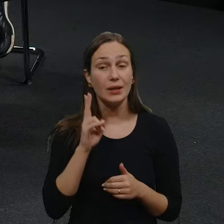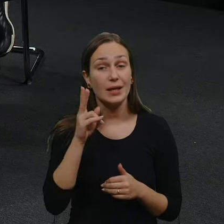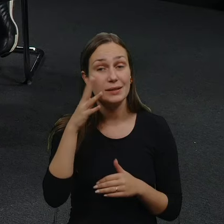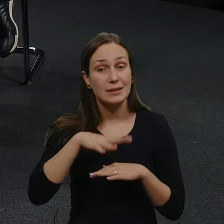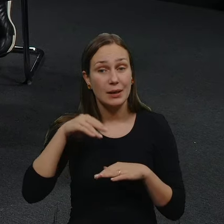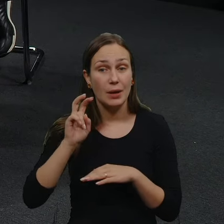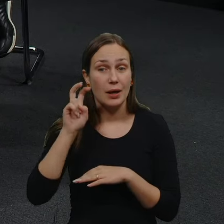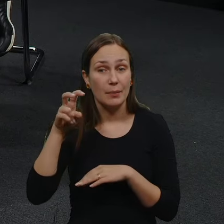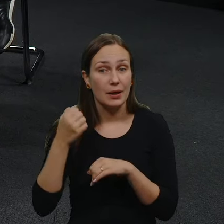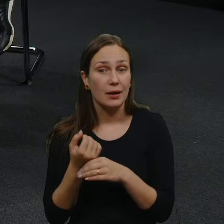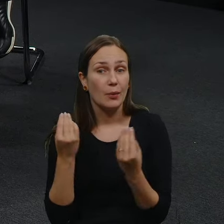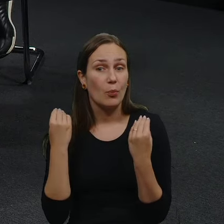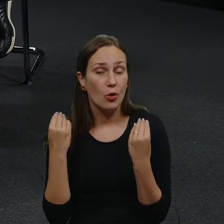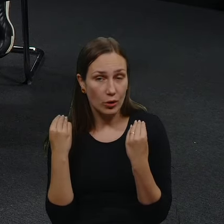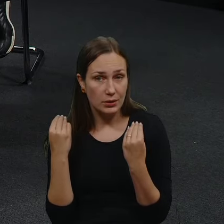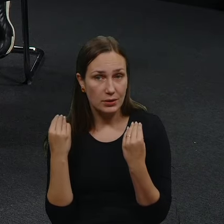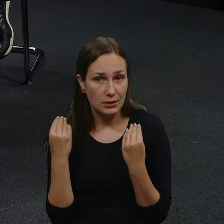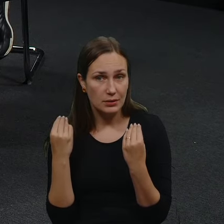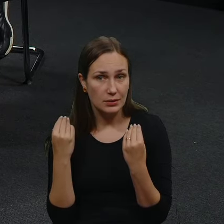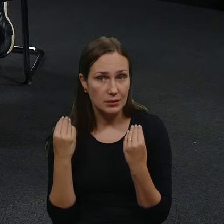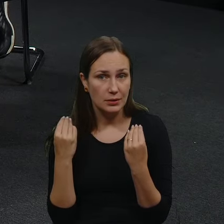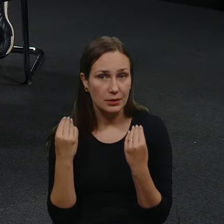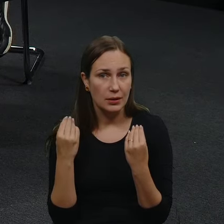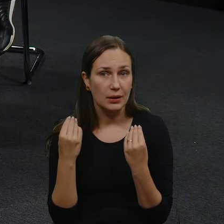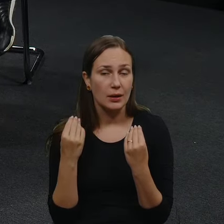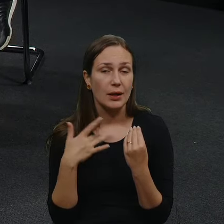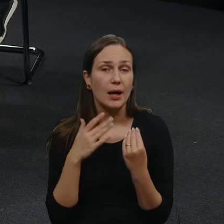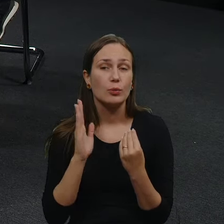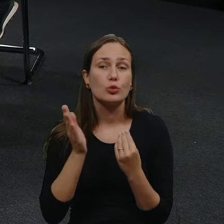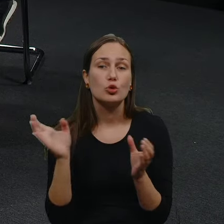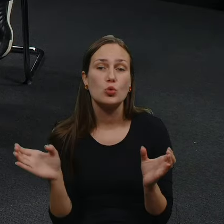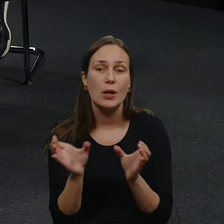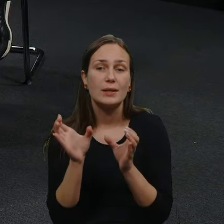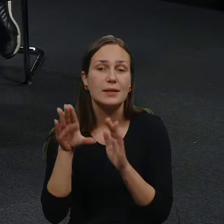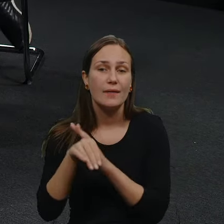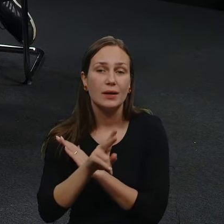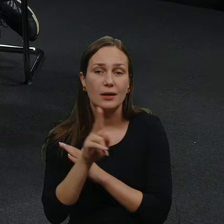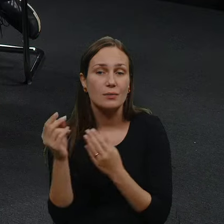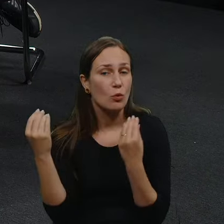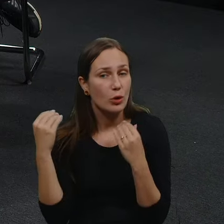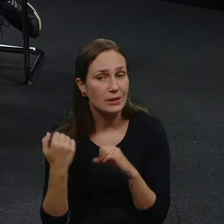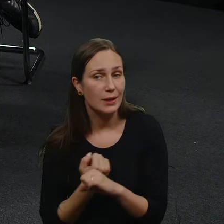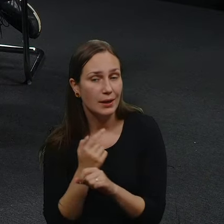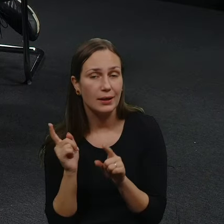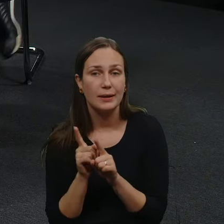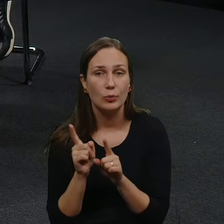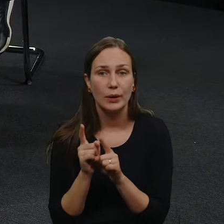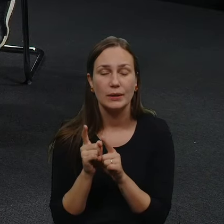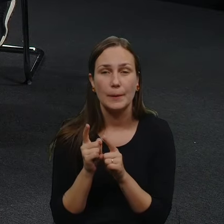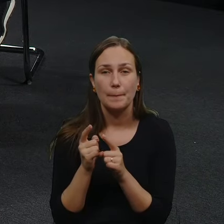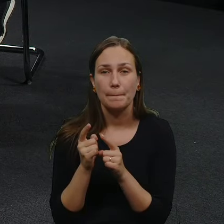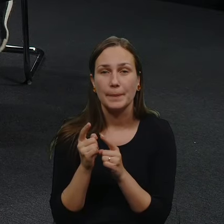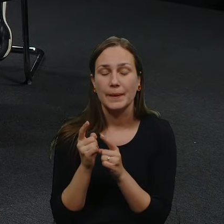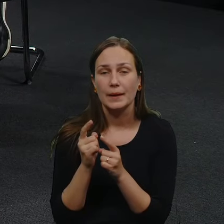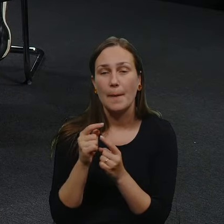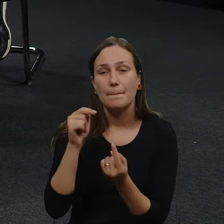į Seimą mokytis. Kai kuriems, vat, net ir tos galimos būsimos koalicijos nariams, ne tik mokytis, bet ir taikytis.